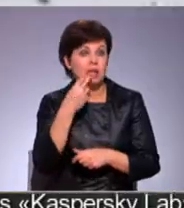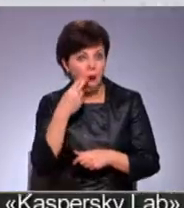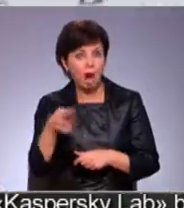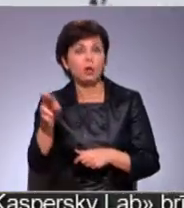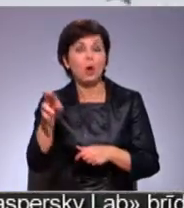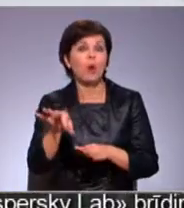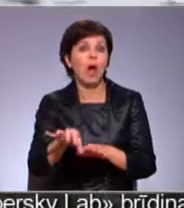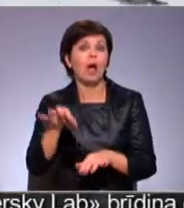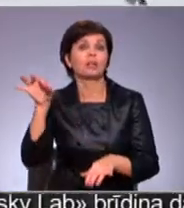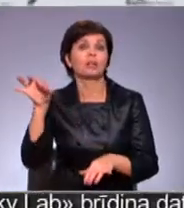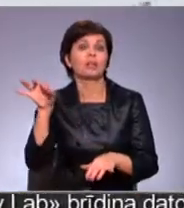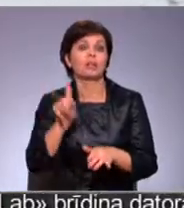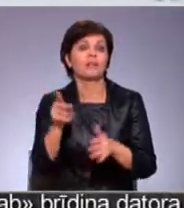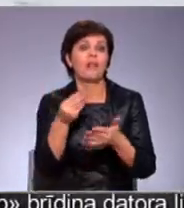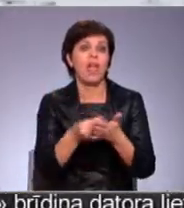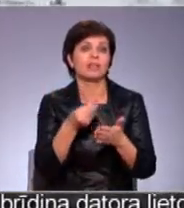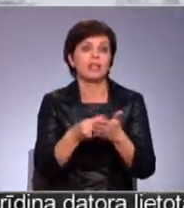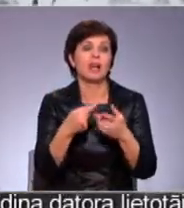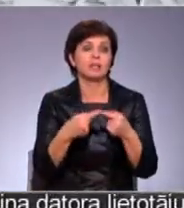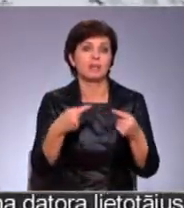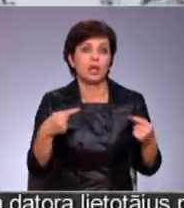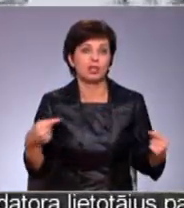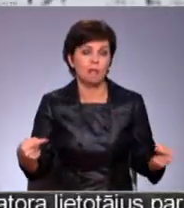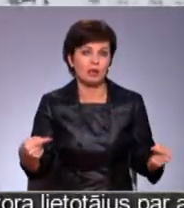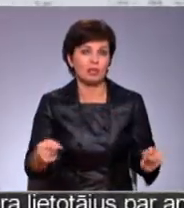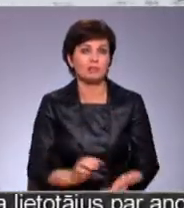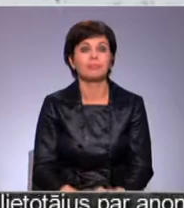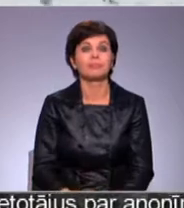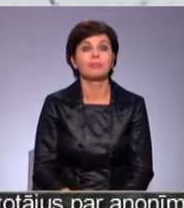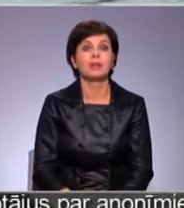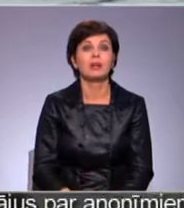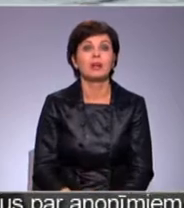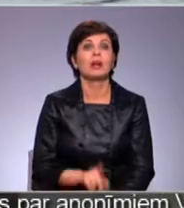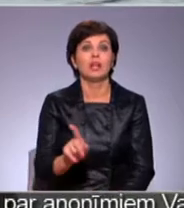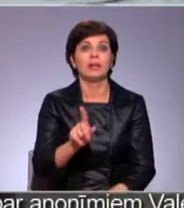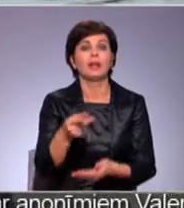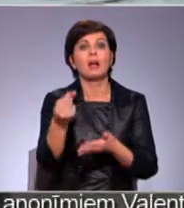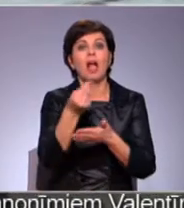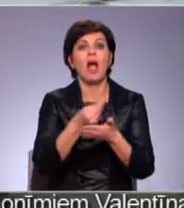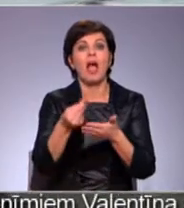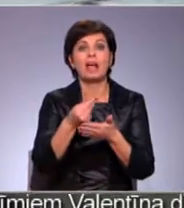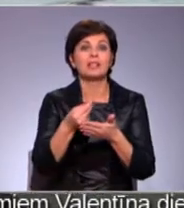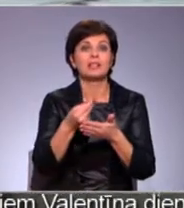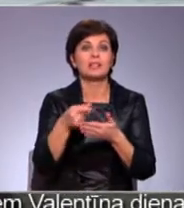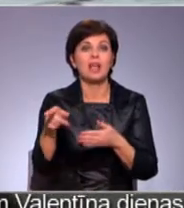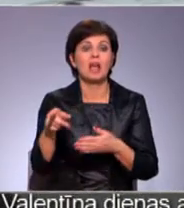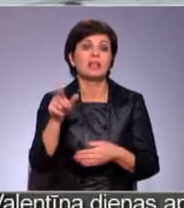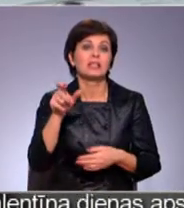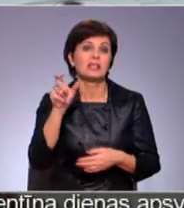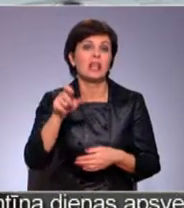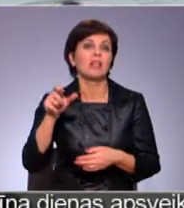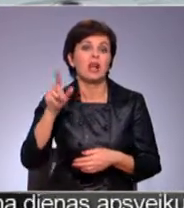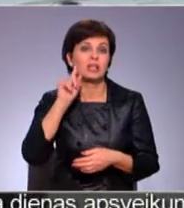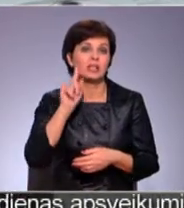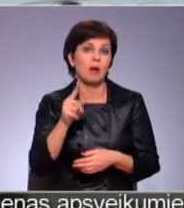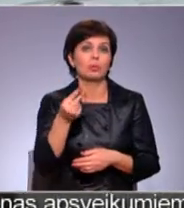un atlasot šķietami vērtīgākos priekšmetus. Kaut vai jā, tās pašas gleznes, varbūt tās to cilvēku varētu saprast, ka glēzni jau nu